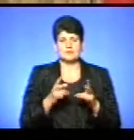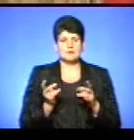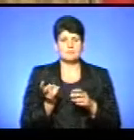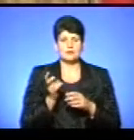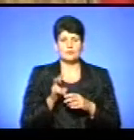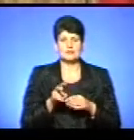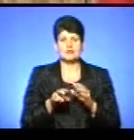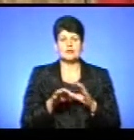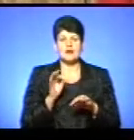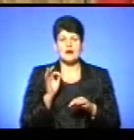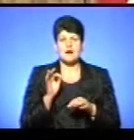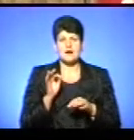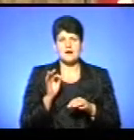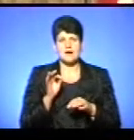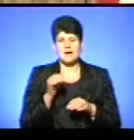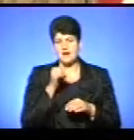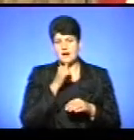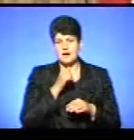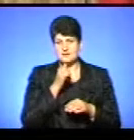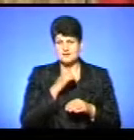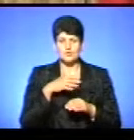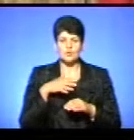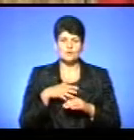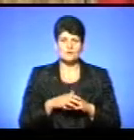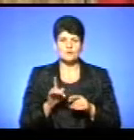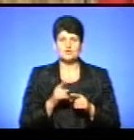приходити на кастинг. Звичайно, розумію, що це...